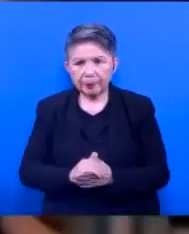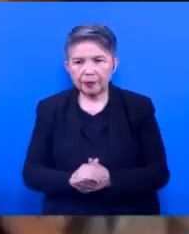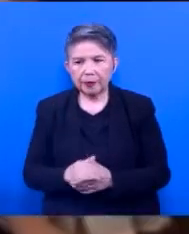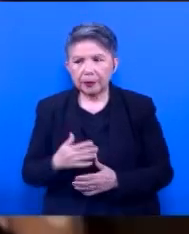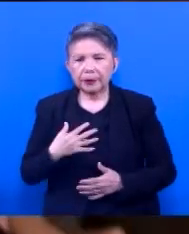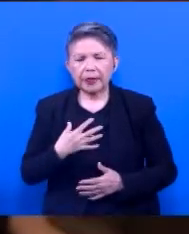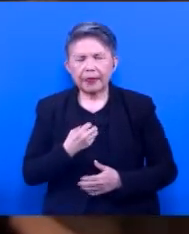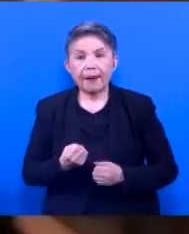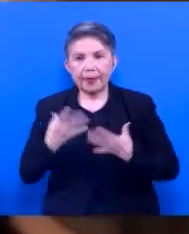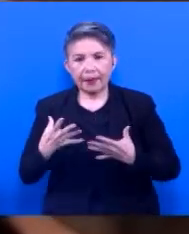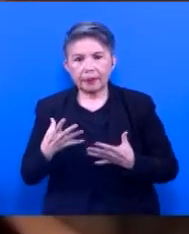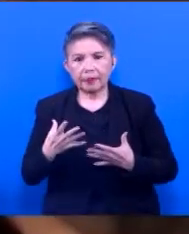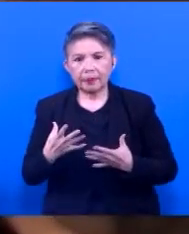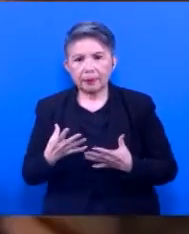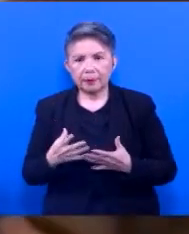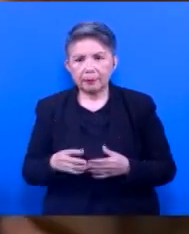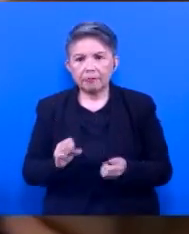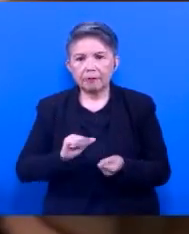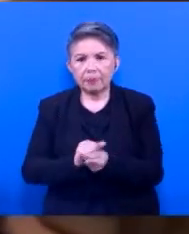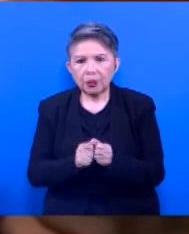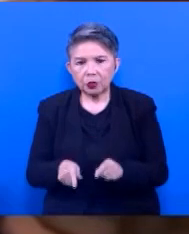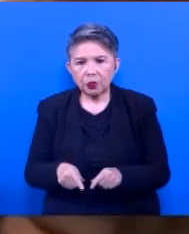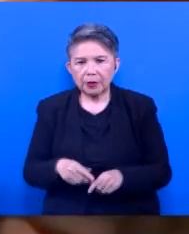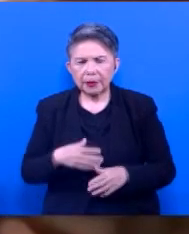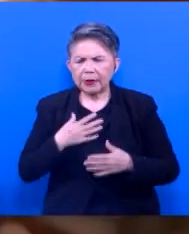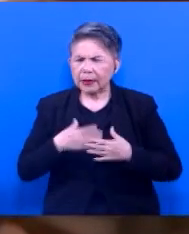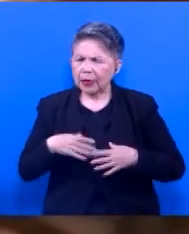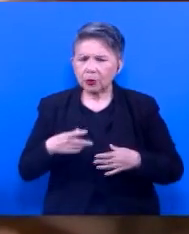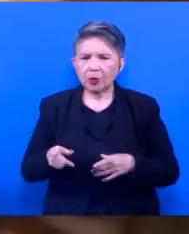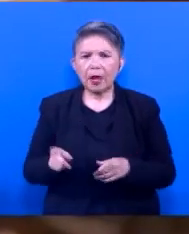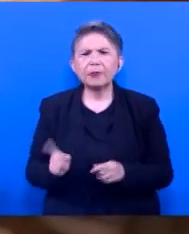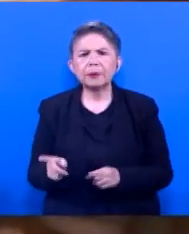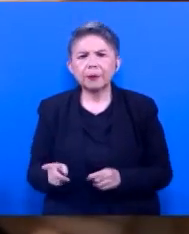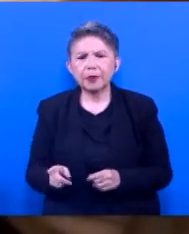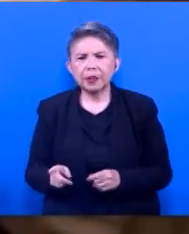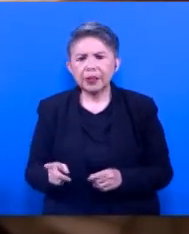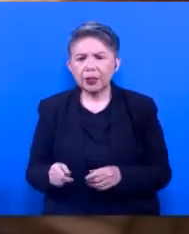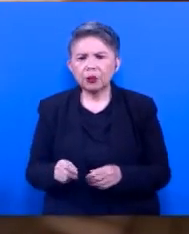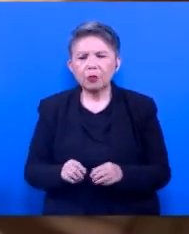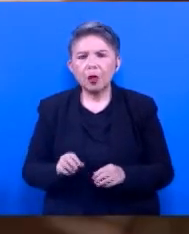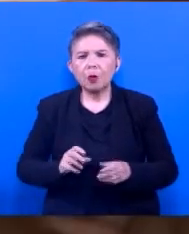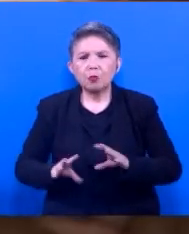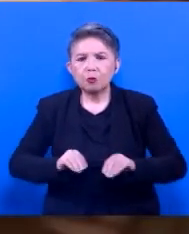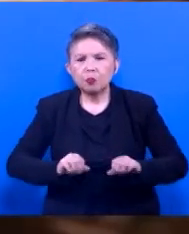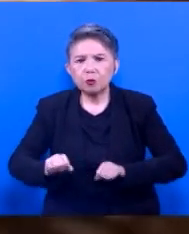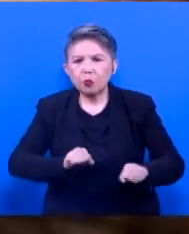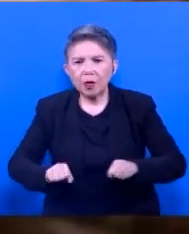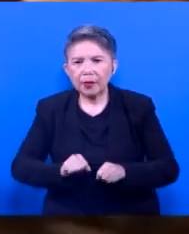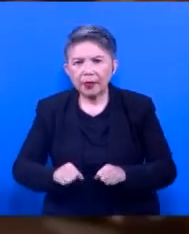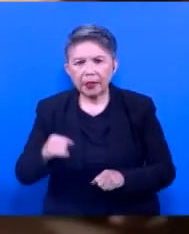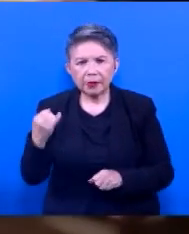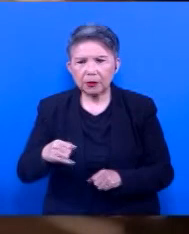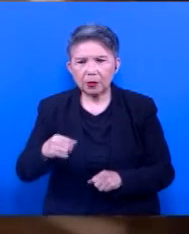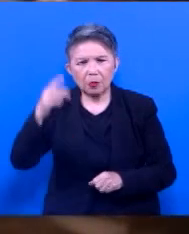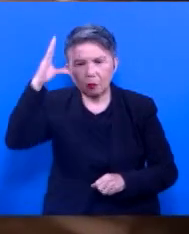merasa kaget dengan peristiwa ini dan sangat menyayangkan karena itu adalah tindakan yang kurang beradab. Ya,